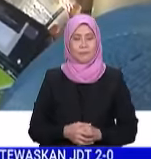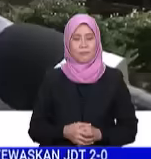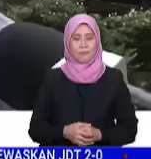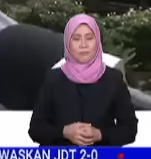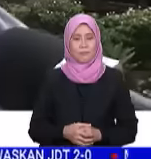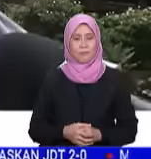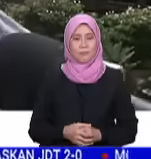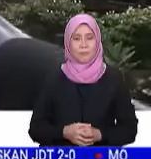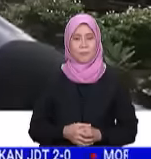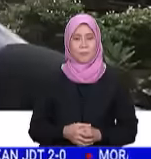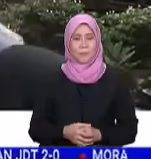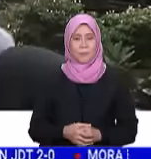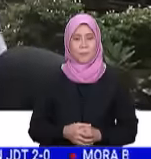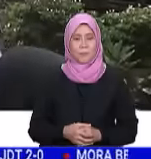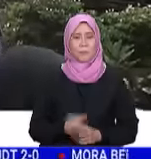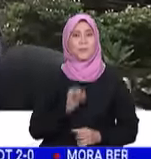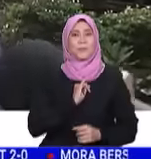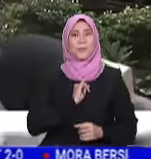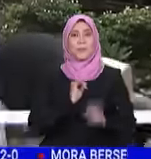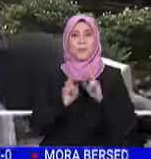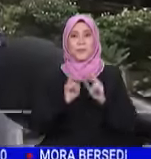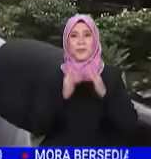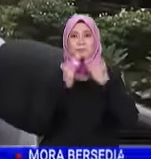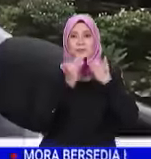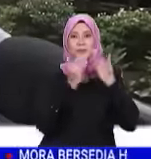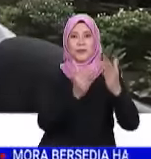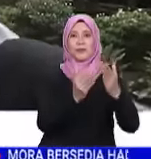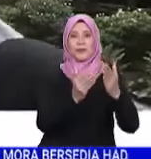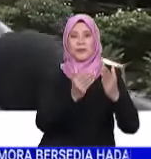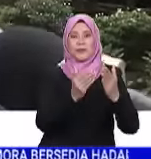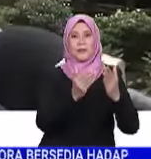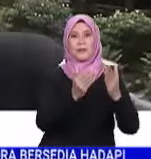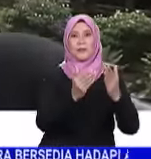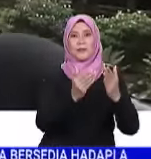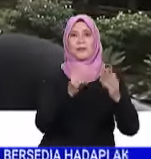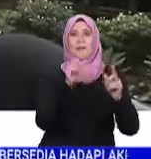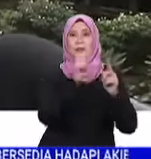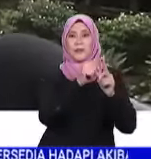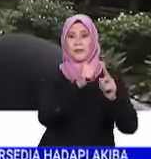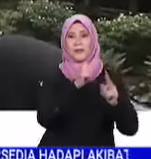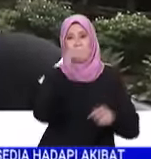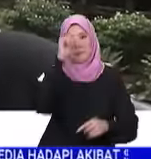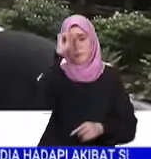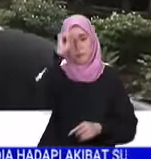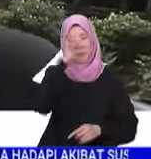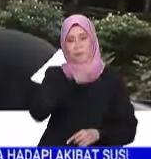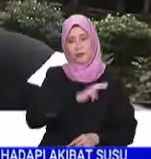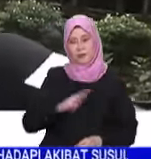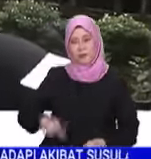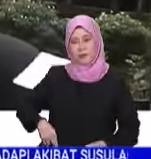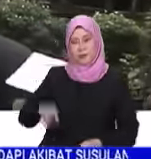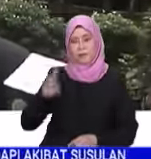uhan jadi saya nak terima kasih k Abe Raja zamri